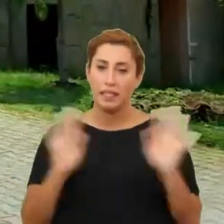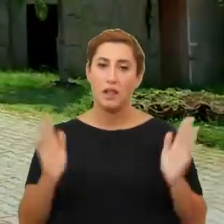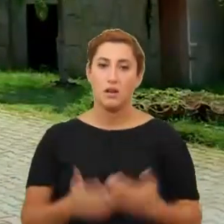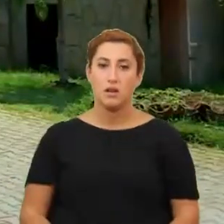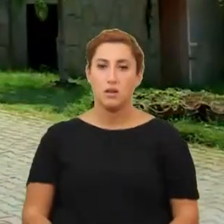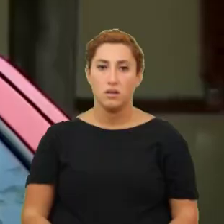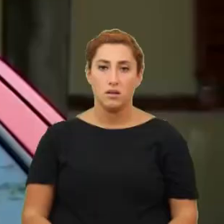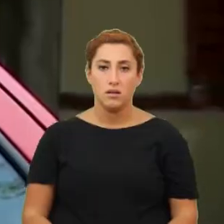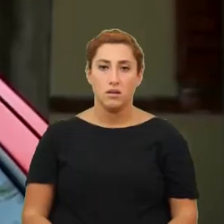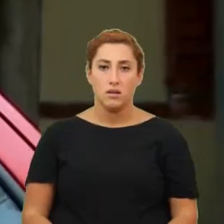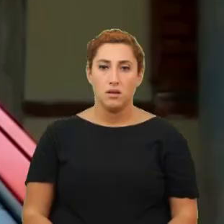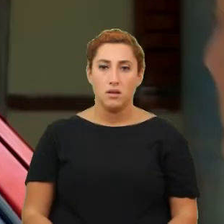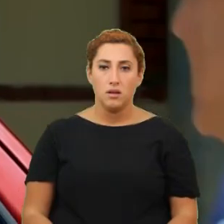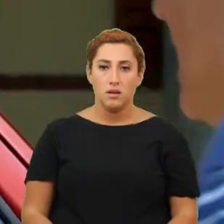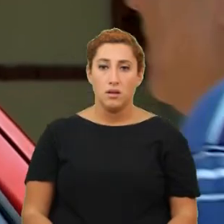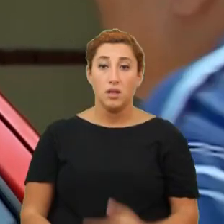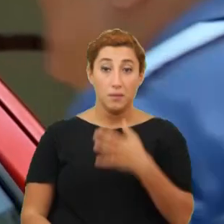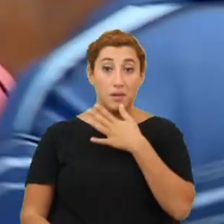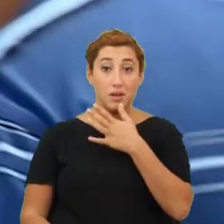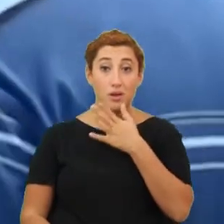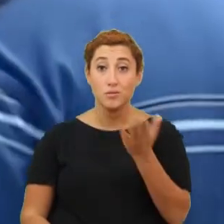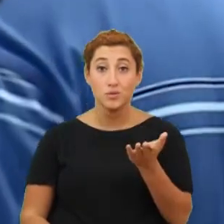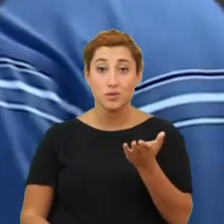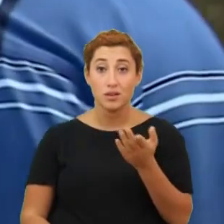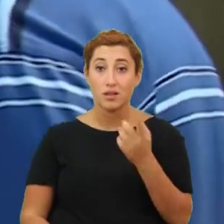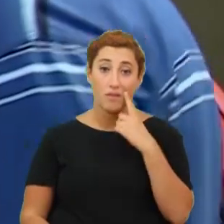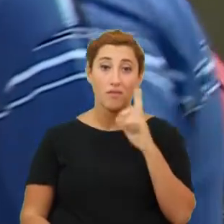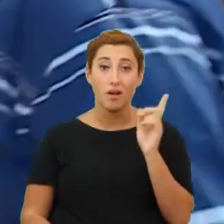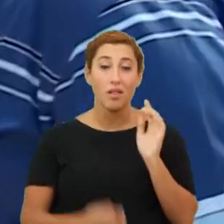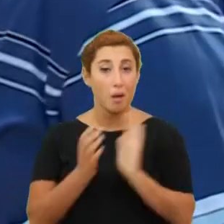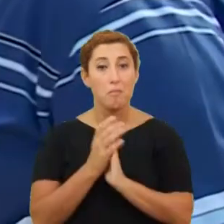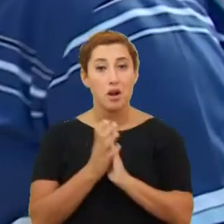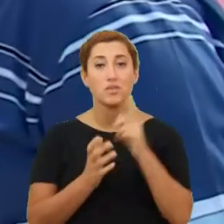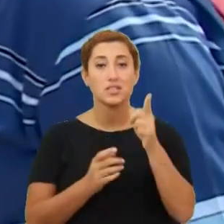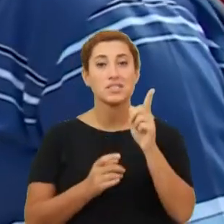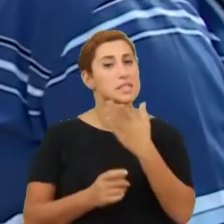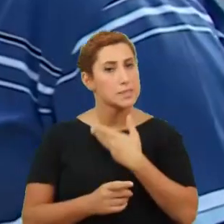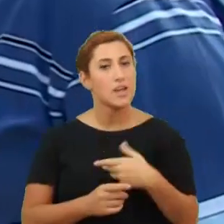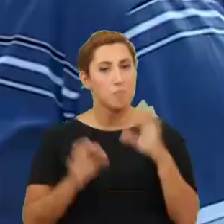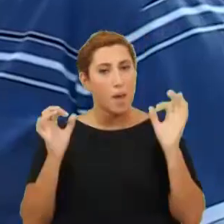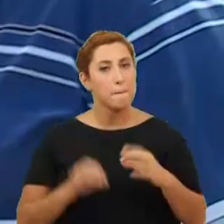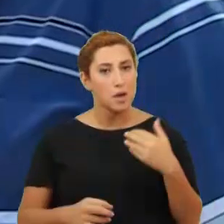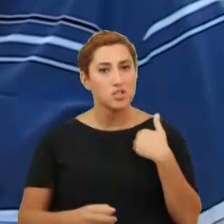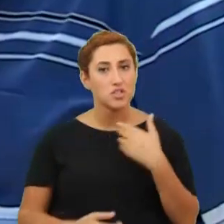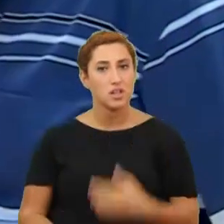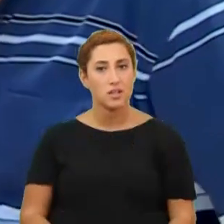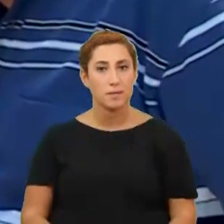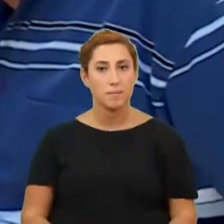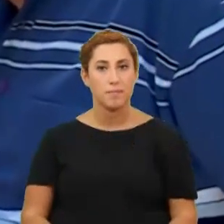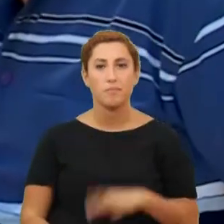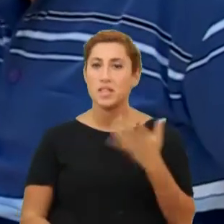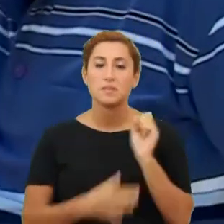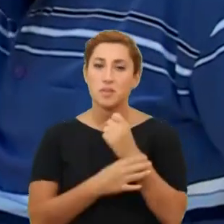Yeter. Lan bravo sen abi. Allah bravo. Seni sevmeye başladım.